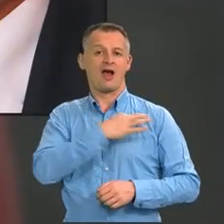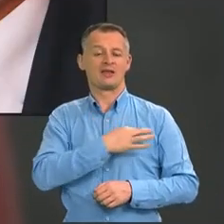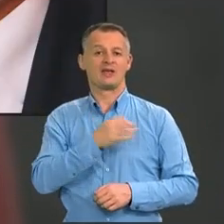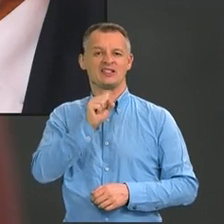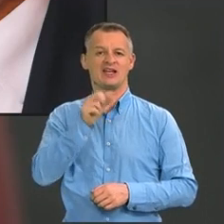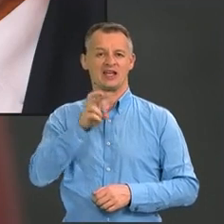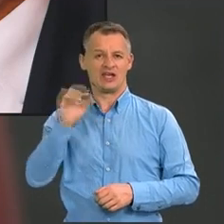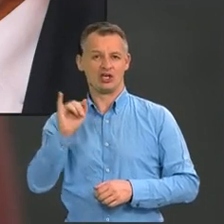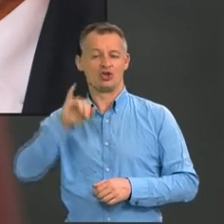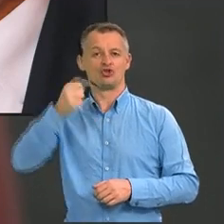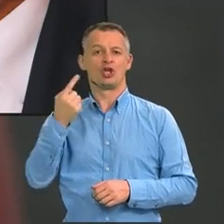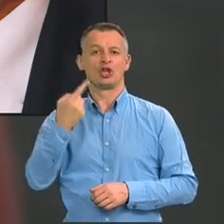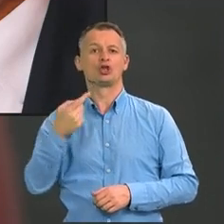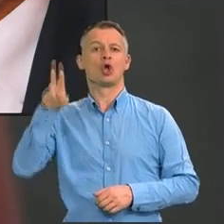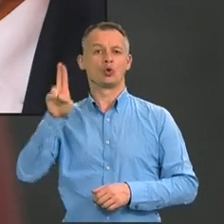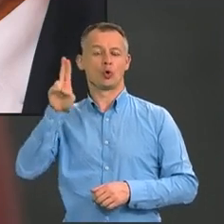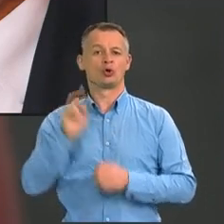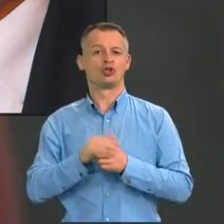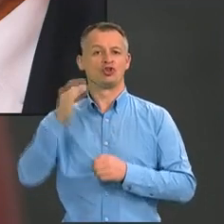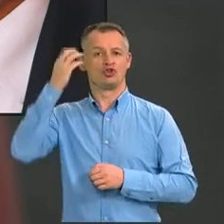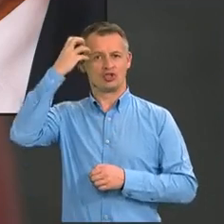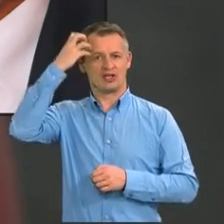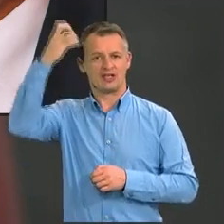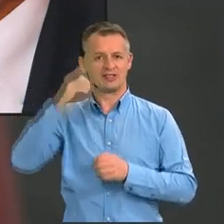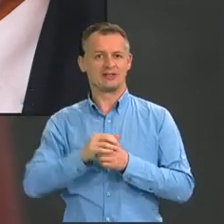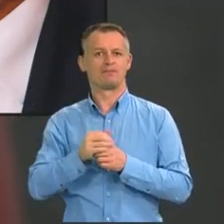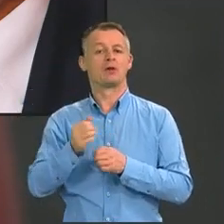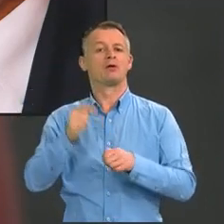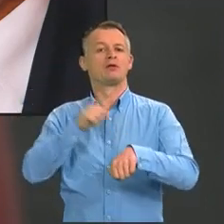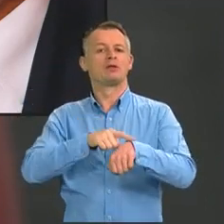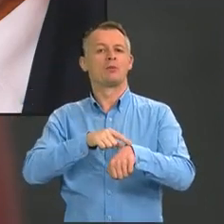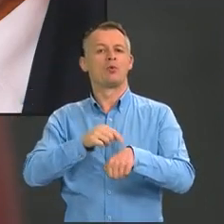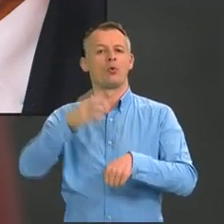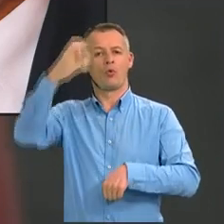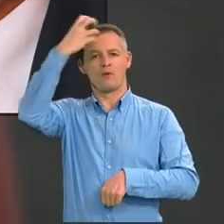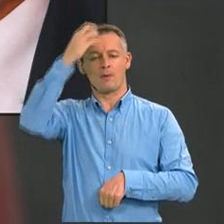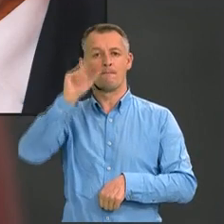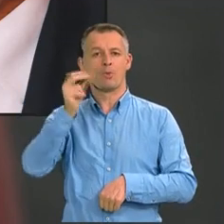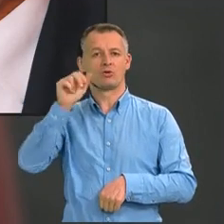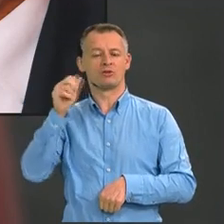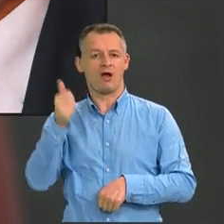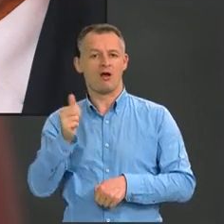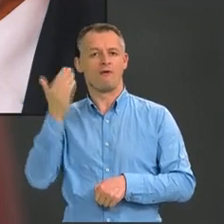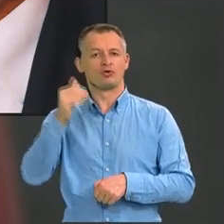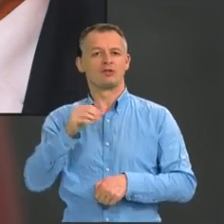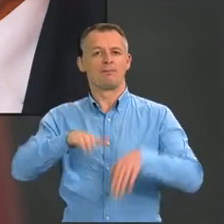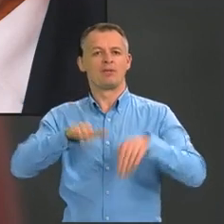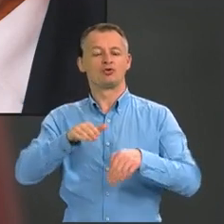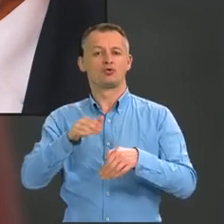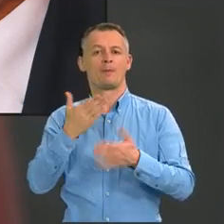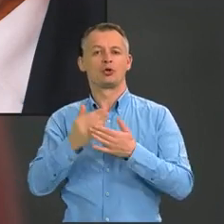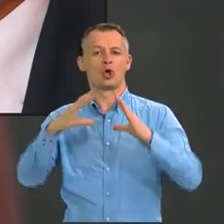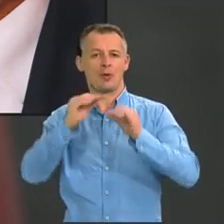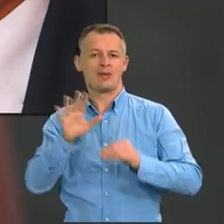doctor în științe umaniste. În guvernarea Ponta a ocupat funcția de ministru pentru românii de pretutindeni aproape un an. Este a